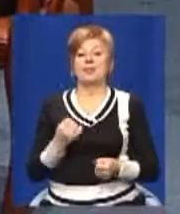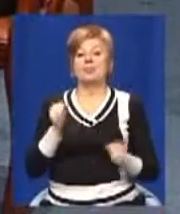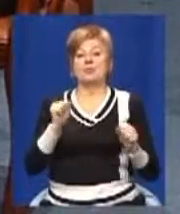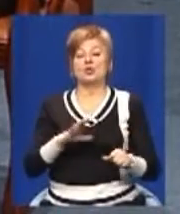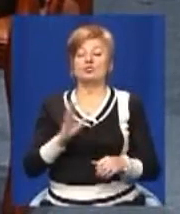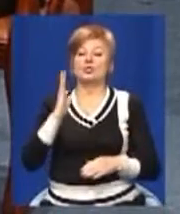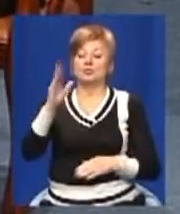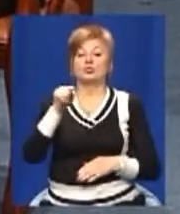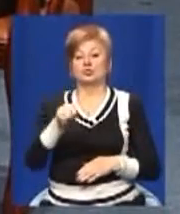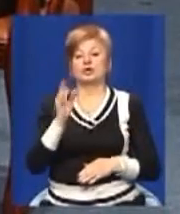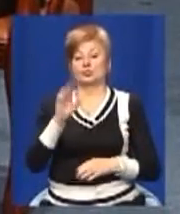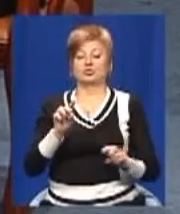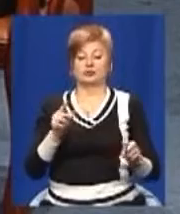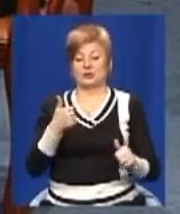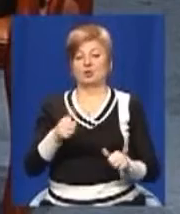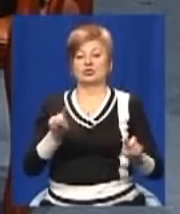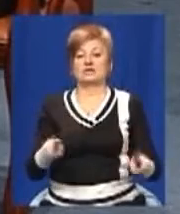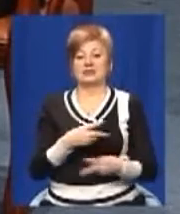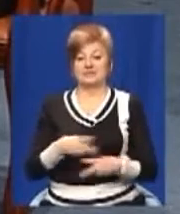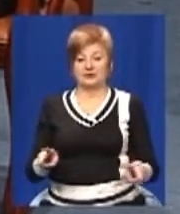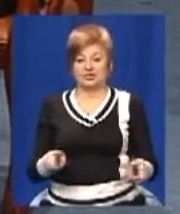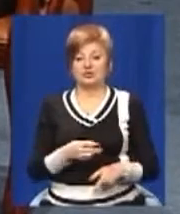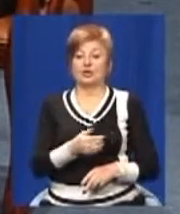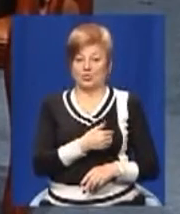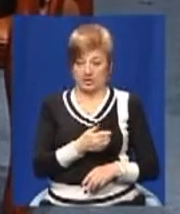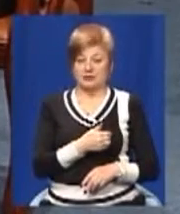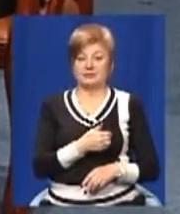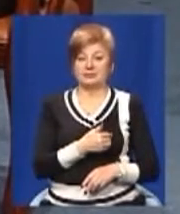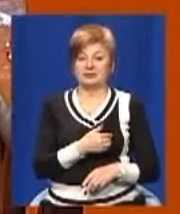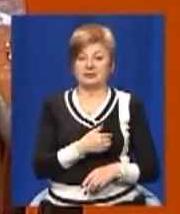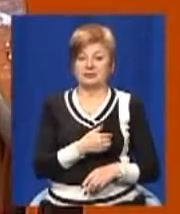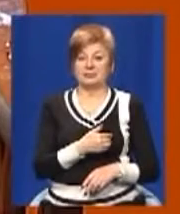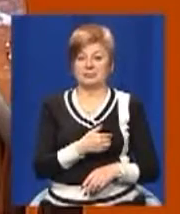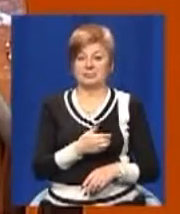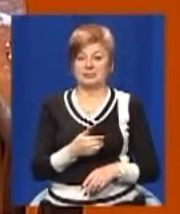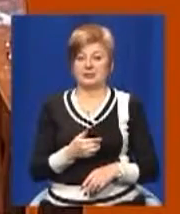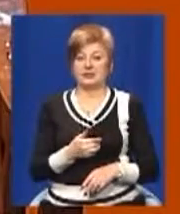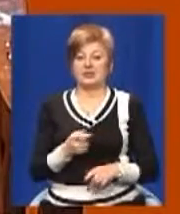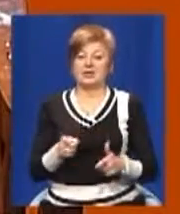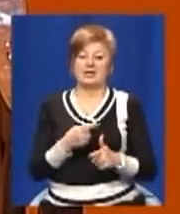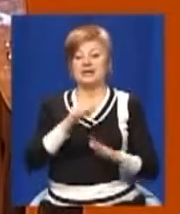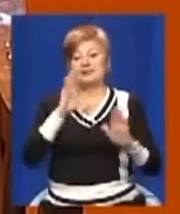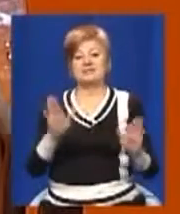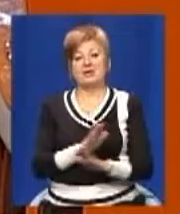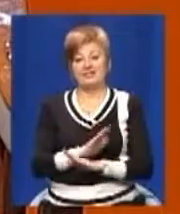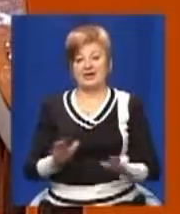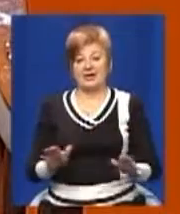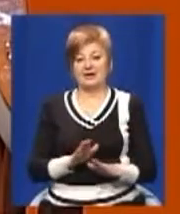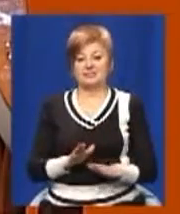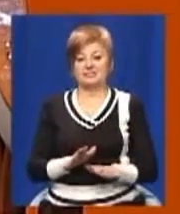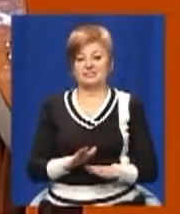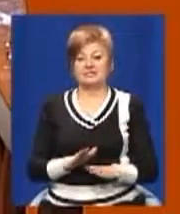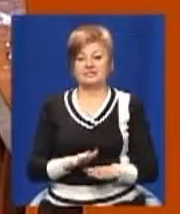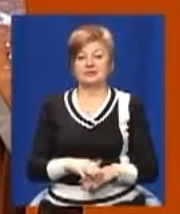можливо, в майбутньому ти станеш танцівницею, так? Хотілося б? Або буду співати, або